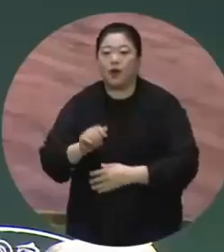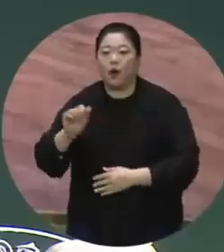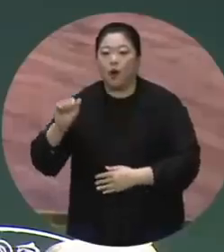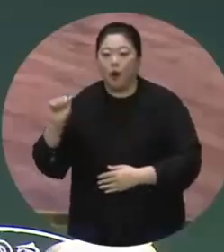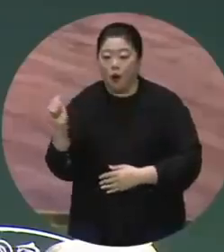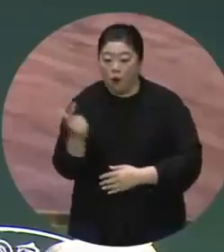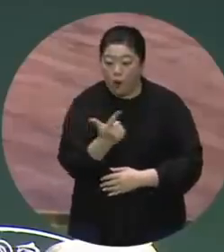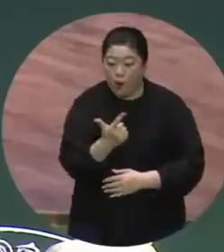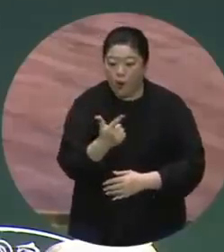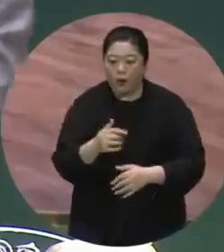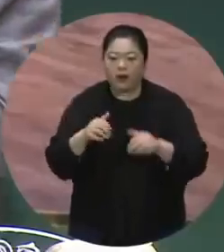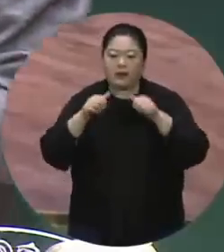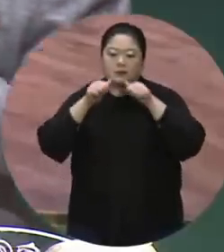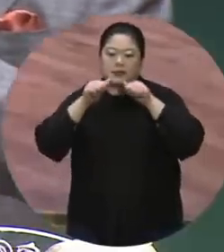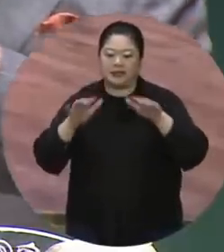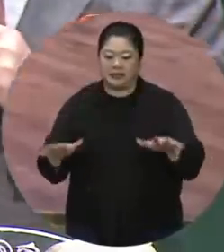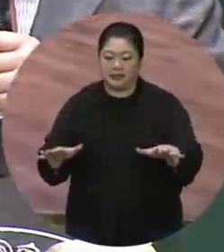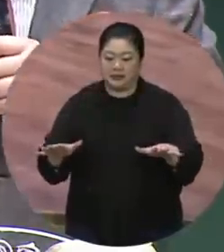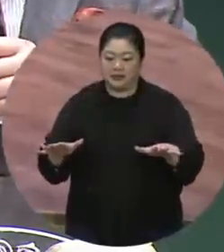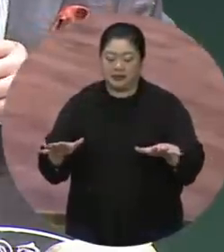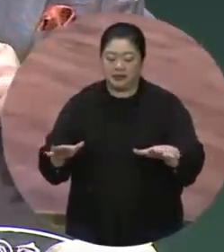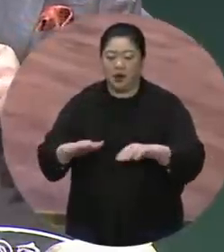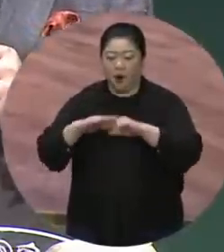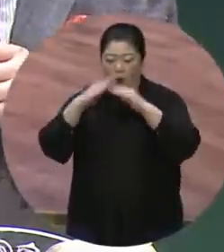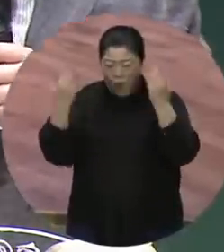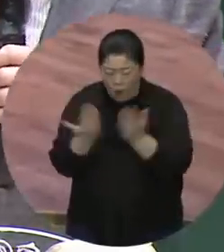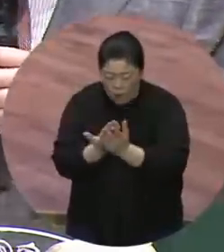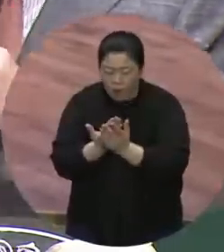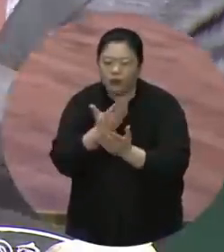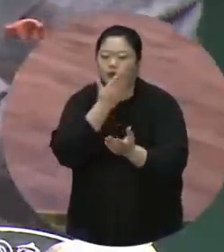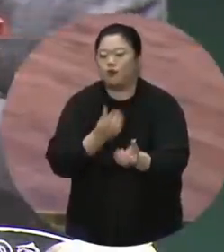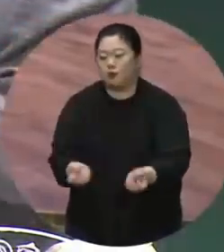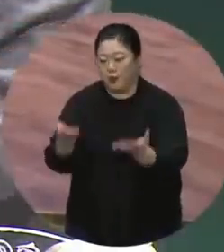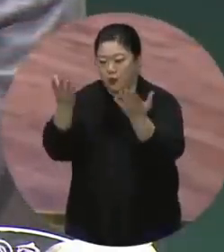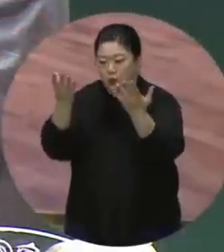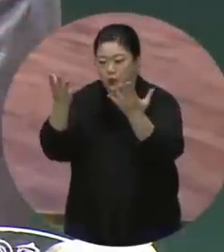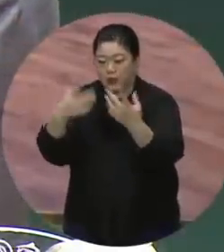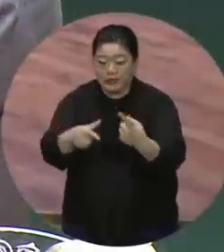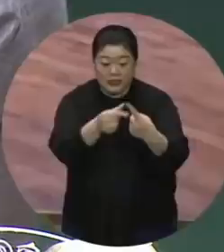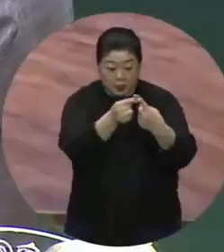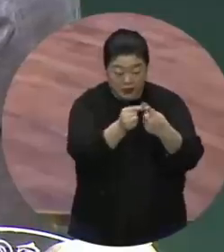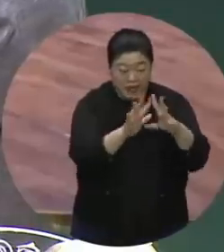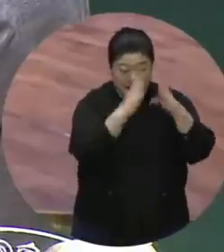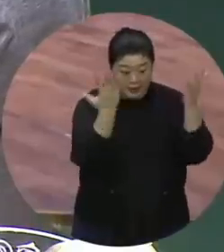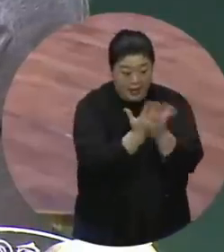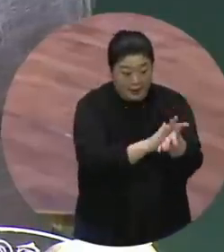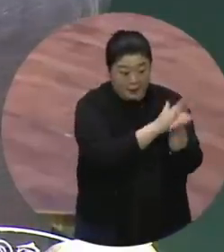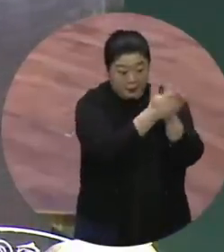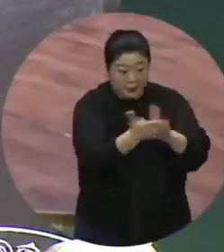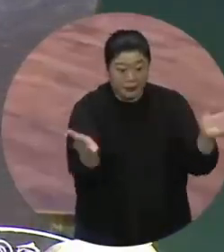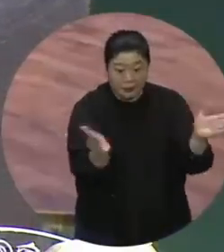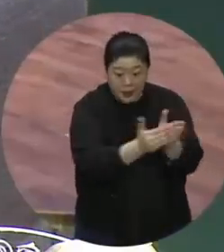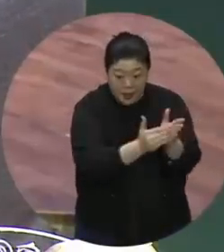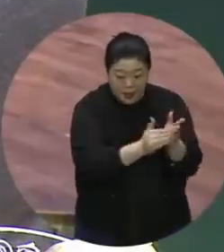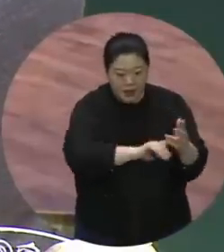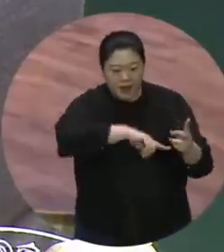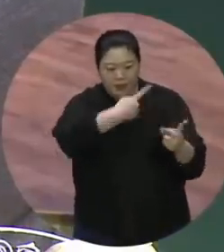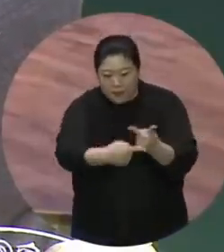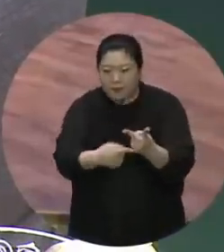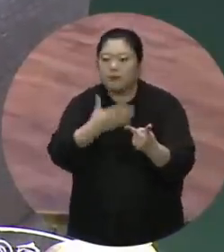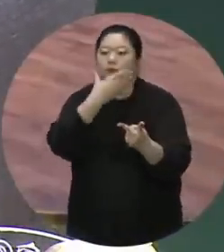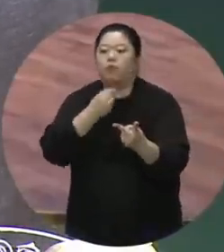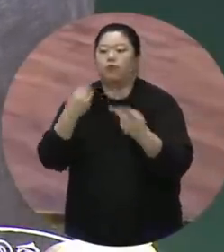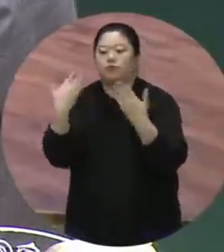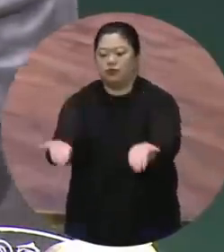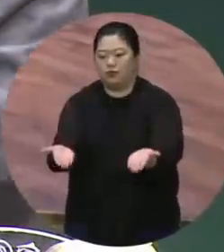올 브레싱. 자, 올 체인지를 했으면 그다음에 올 브레싱입니다. 올 체인지 하신 하나님. 올 브레싱